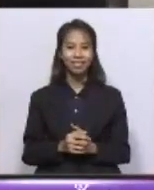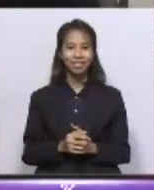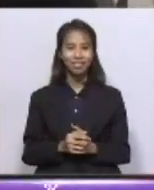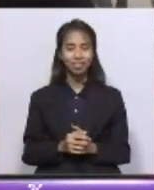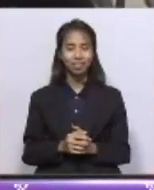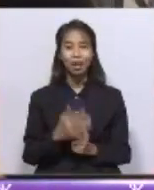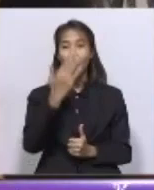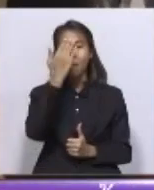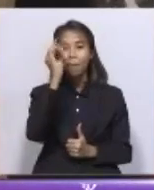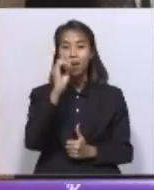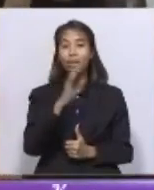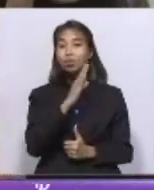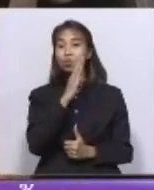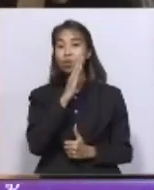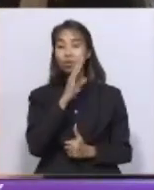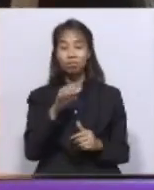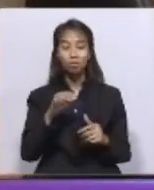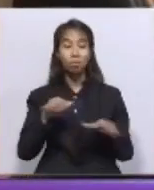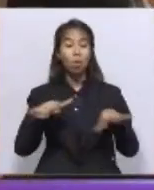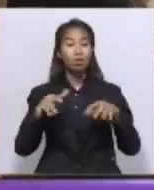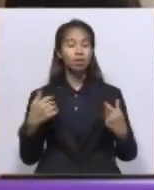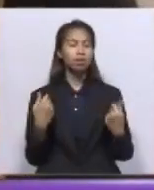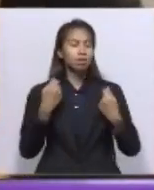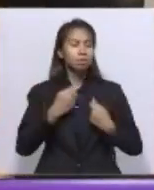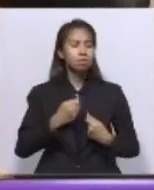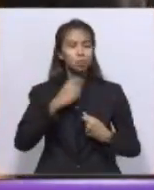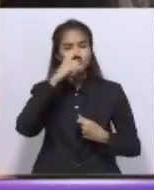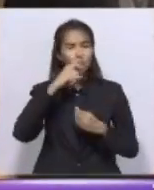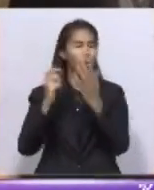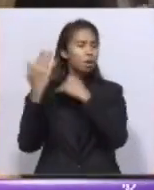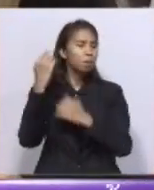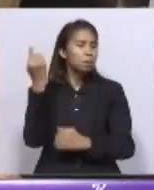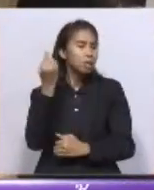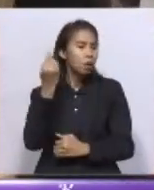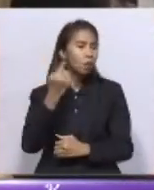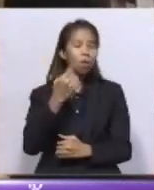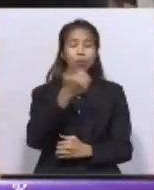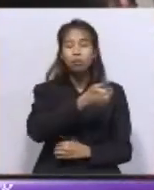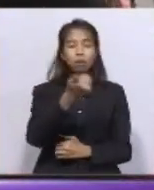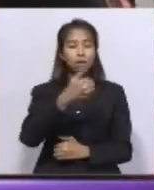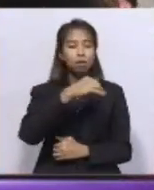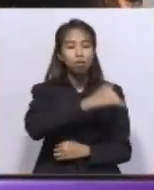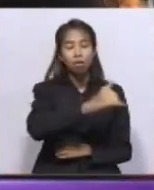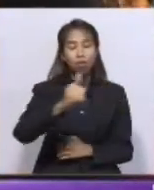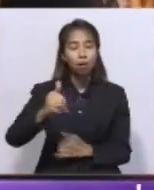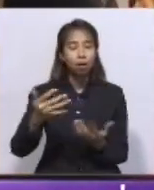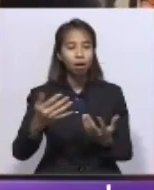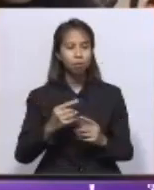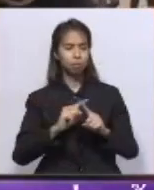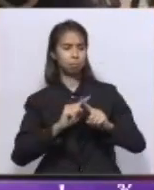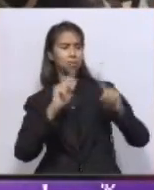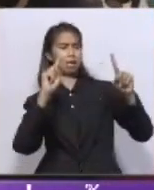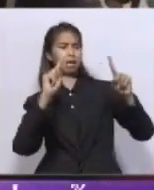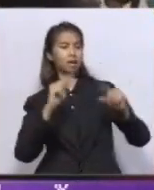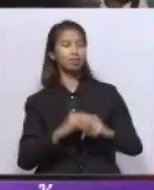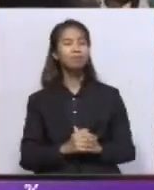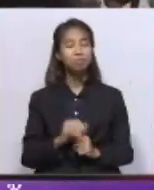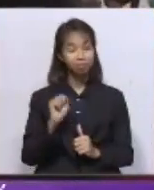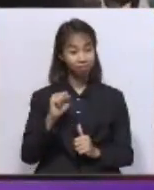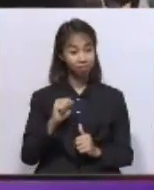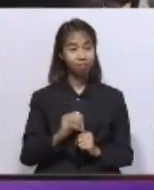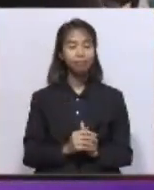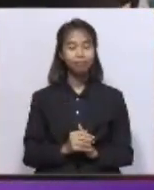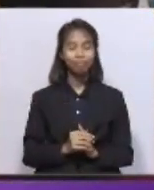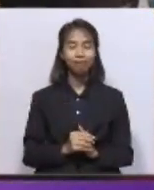ค่ะเพราะว่าถ้าเกิดเราใส่ชุดแบบนี้ไปเดินห้างหรือไปอะไรอย่างเงี้ยก็มันก็จะดูผิดปกติไปจากชีวิตประจำวันน